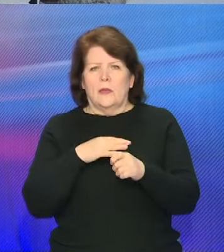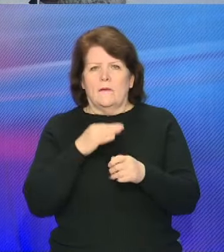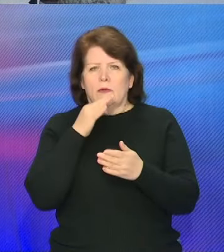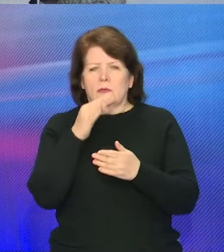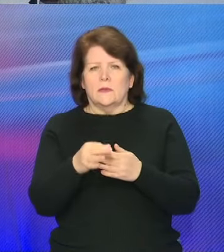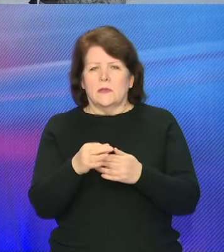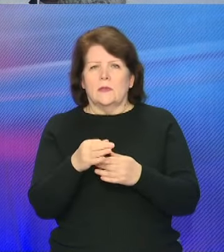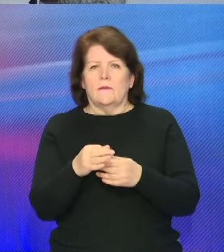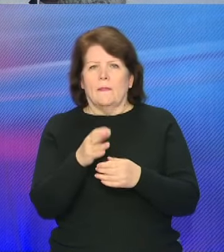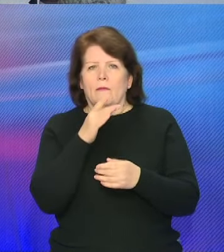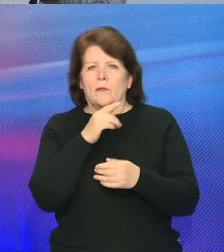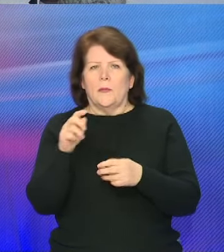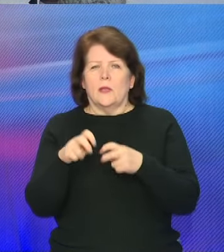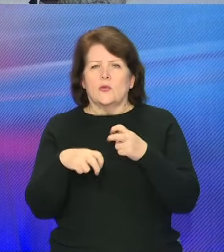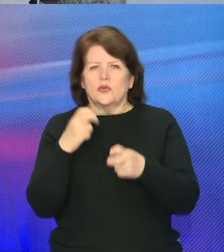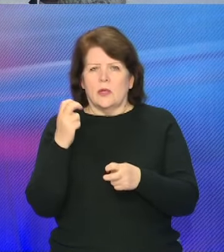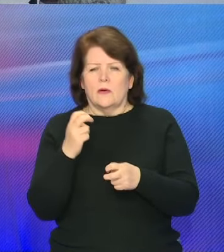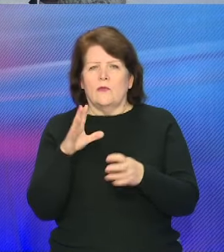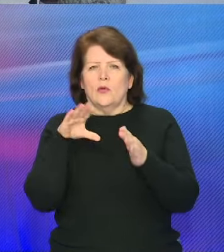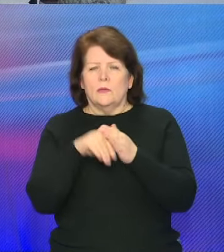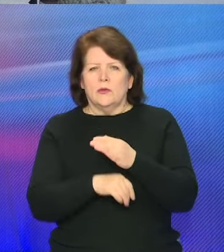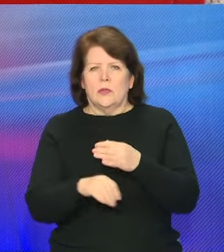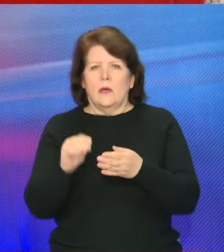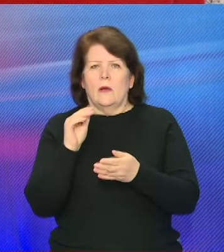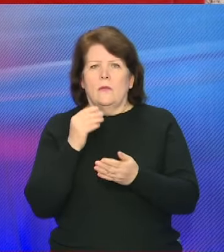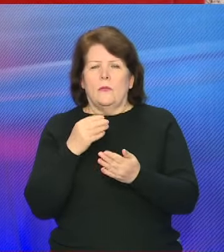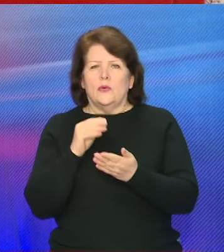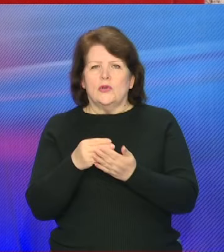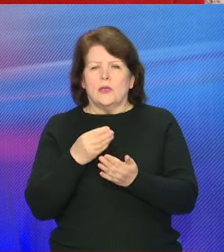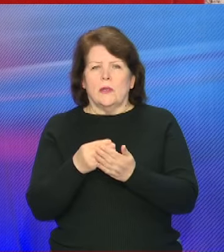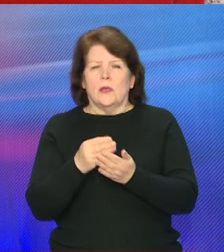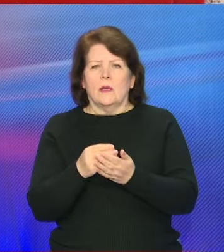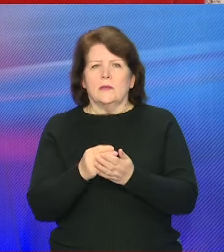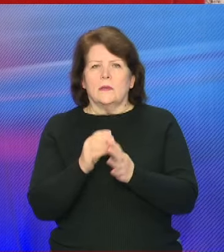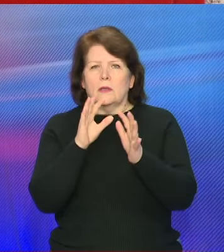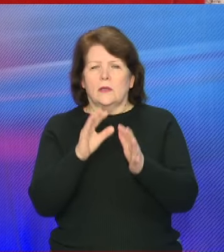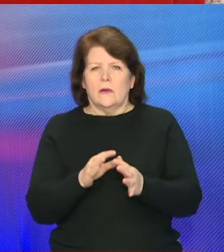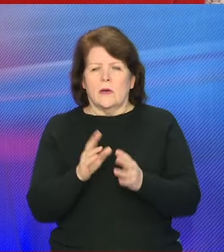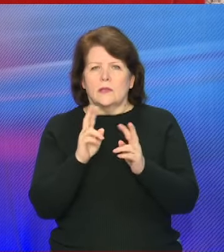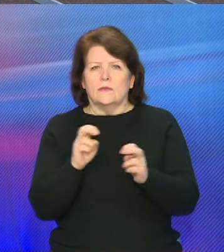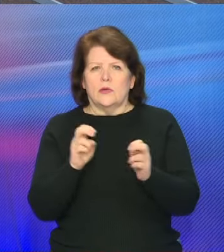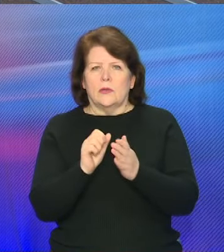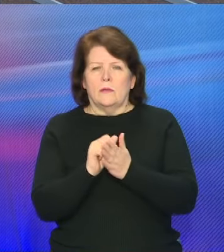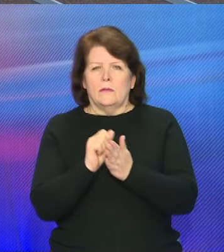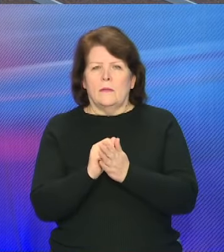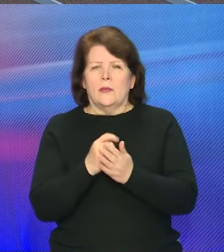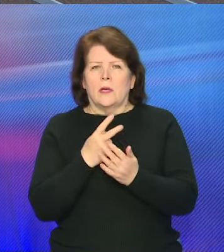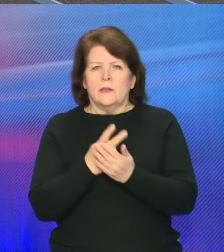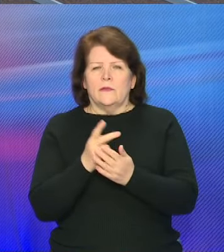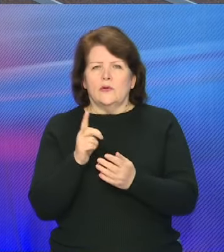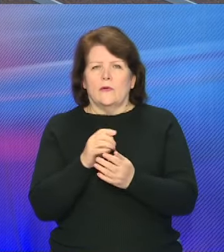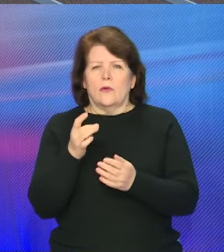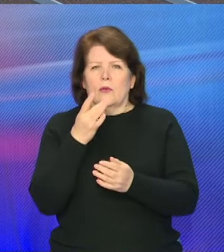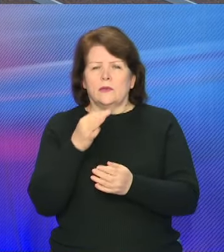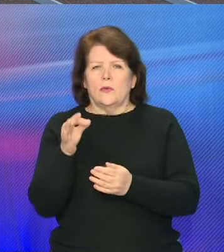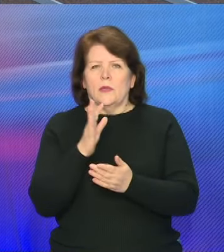выявлены у час проверок порушений у тем лику и бюджетного законодавства. Разгледженные материалы показывают, что в области есть